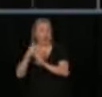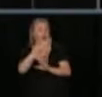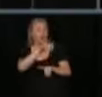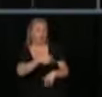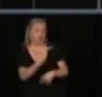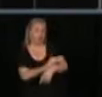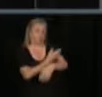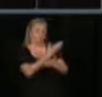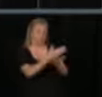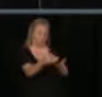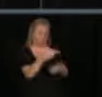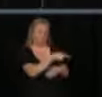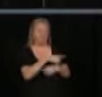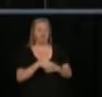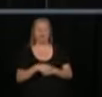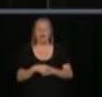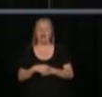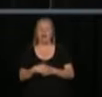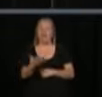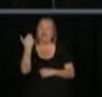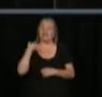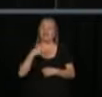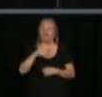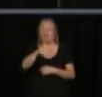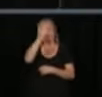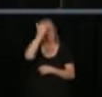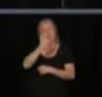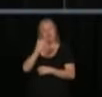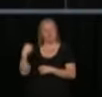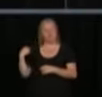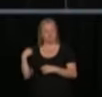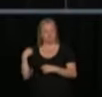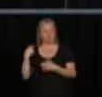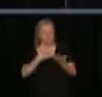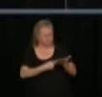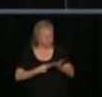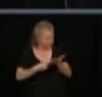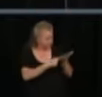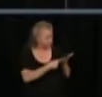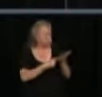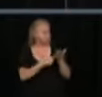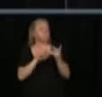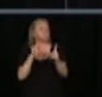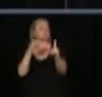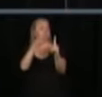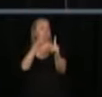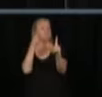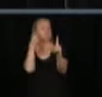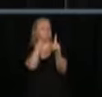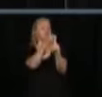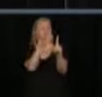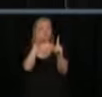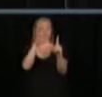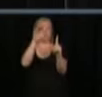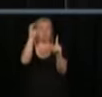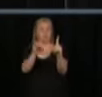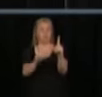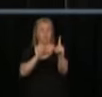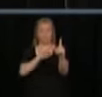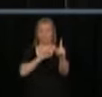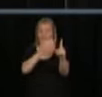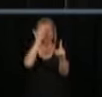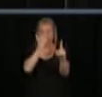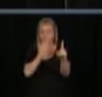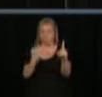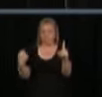l'objectif en mars, on avait parlé de 75 %, mais on ne parlait pas du variant Delta non plus. Et je pense